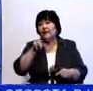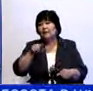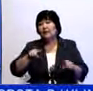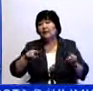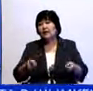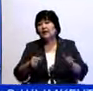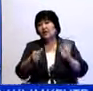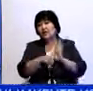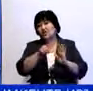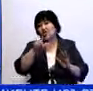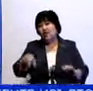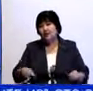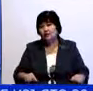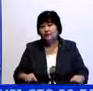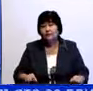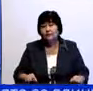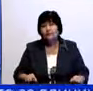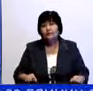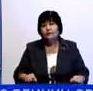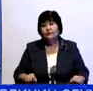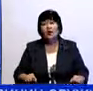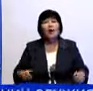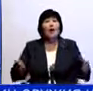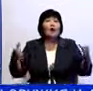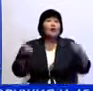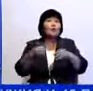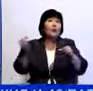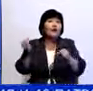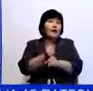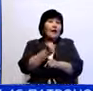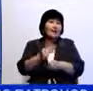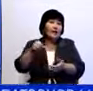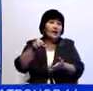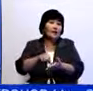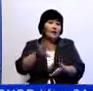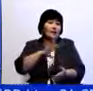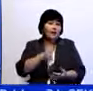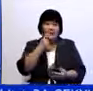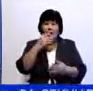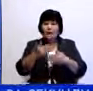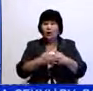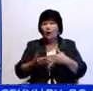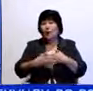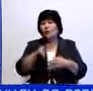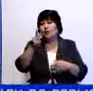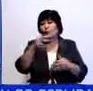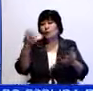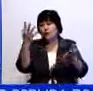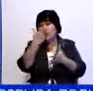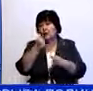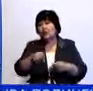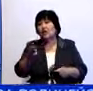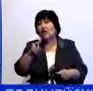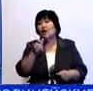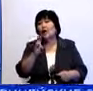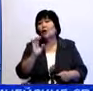арестован 6 человек групповая драка инцидент произошел накануне около 2 часов ночи в жанна